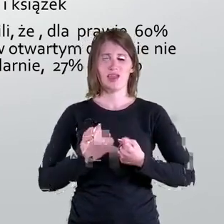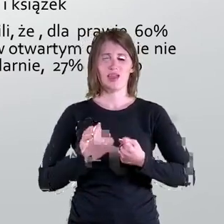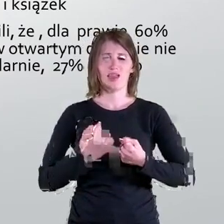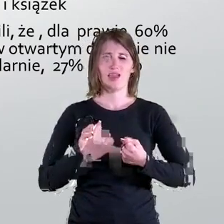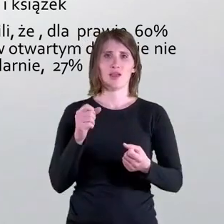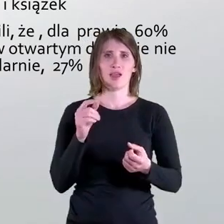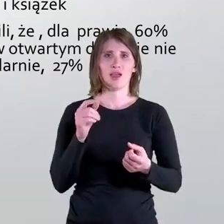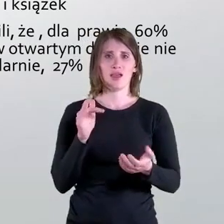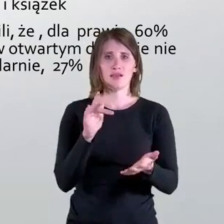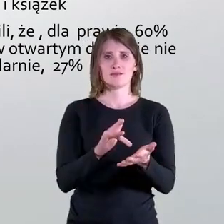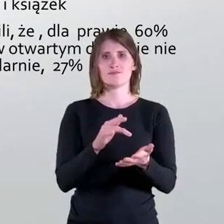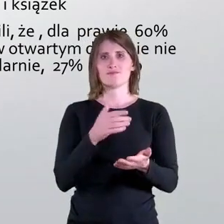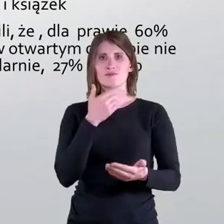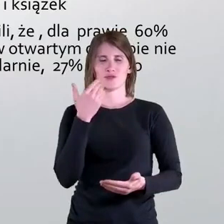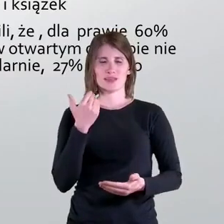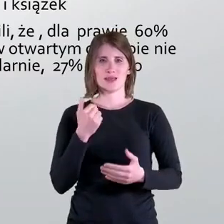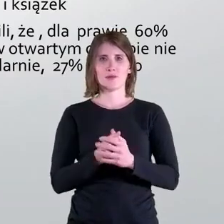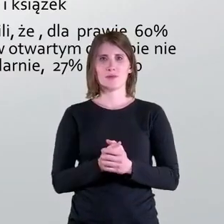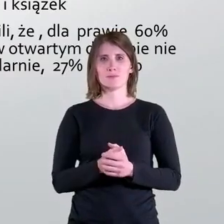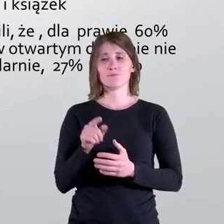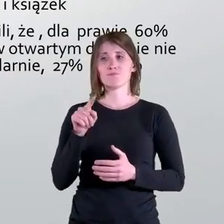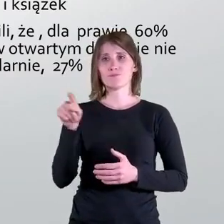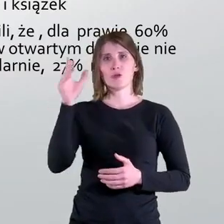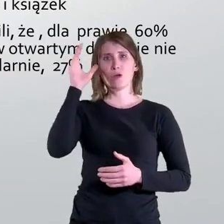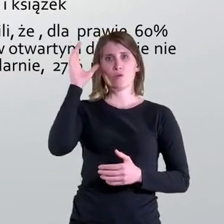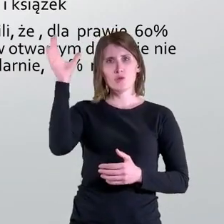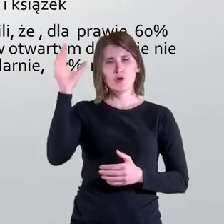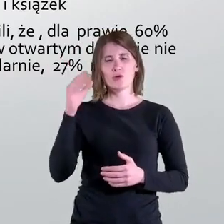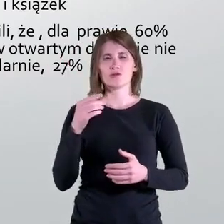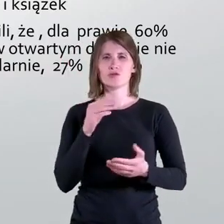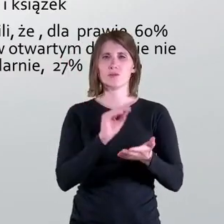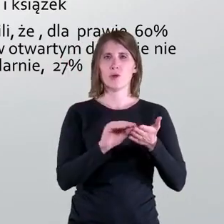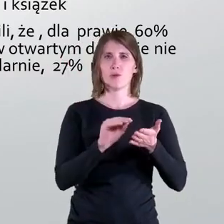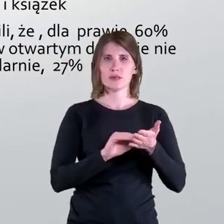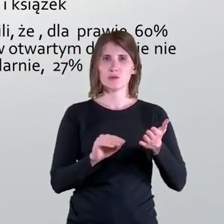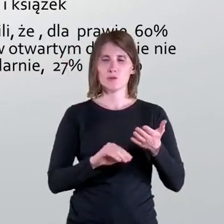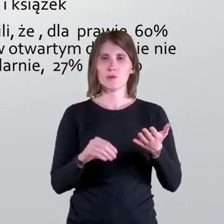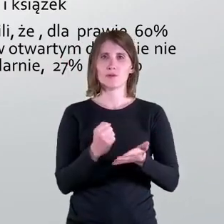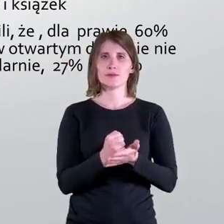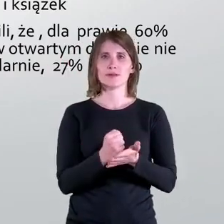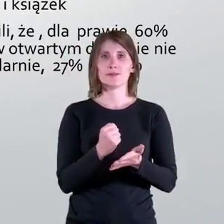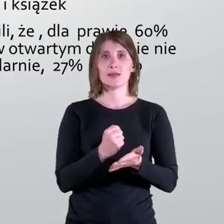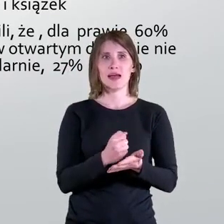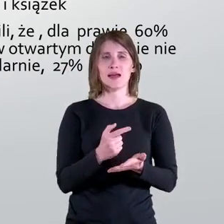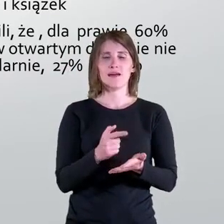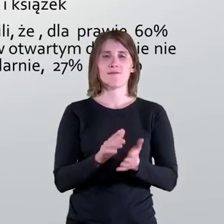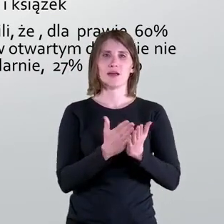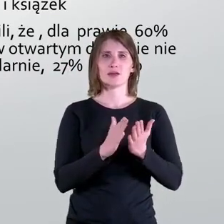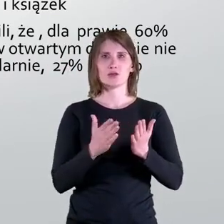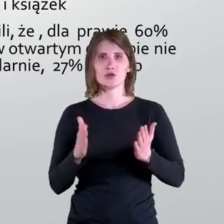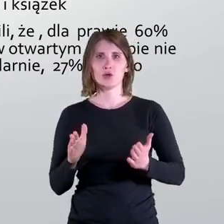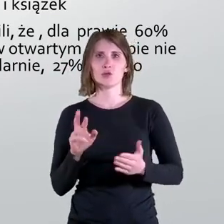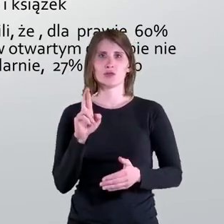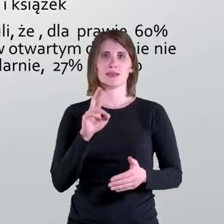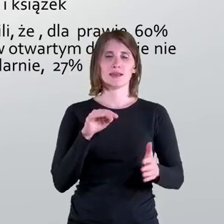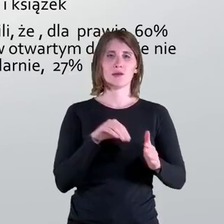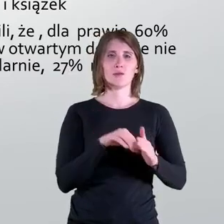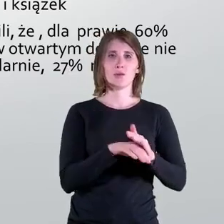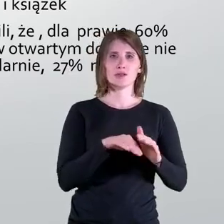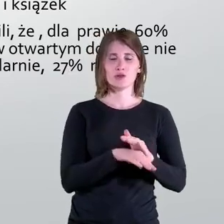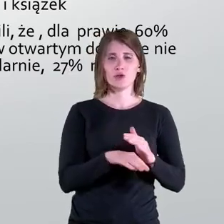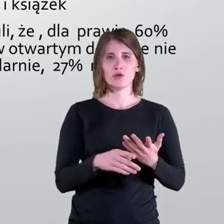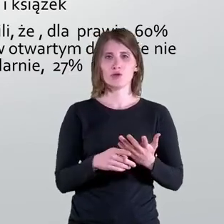aplikacji to oczywiście poświęcają osobno uwagę treści książek na temat Marius